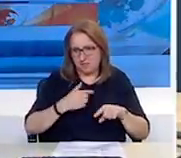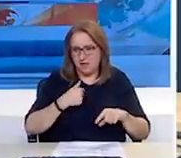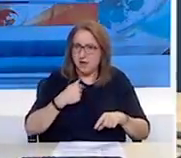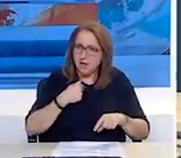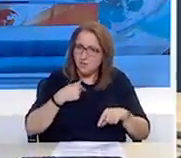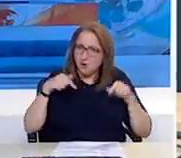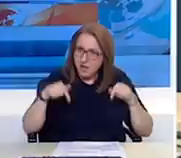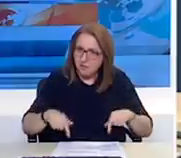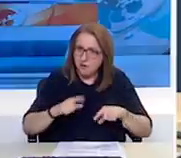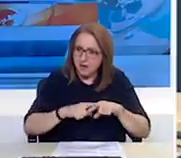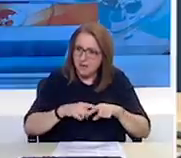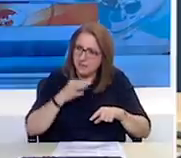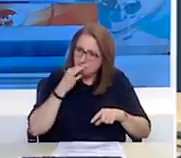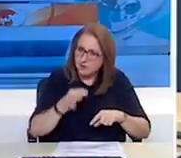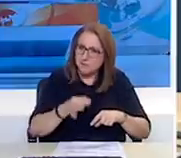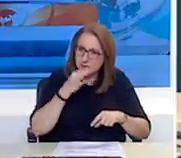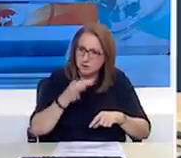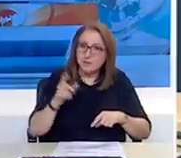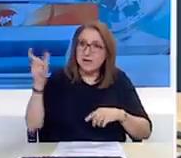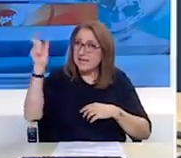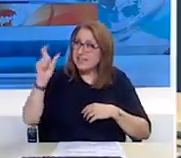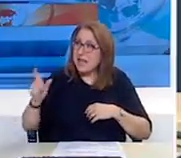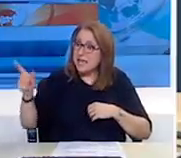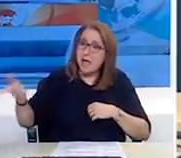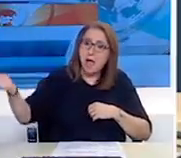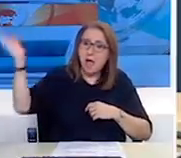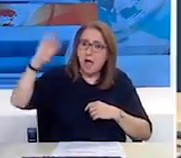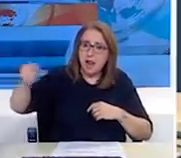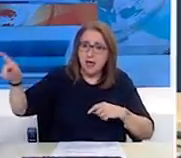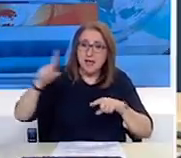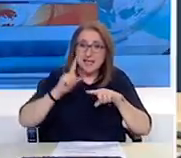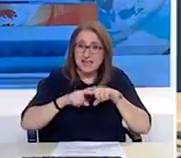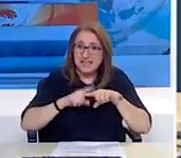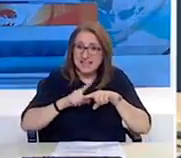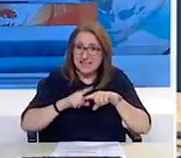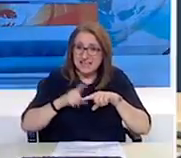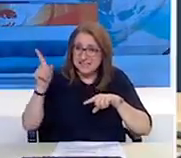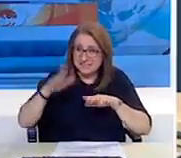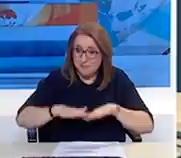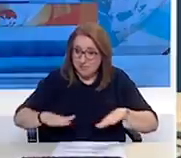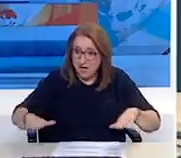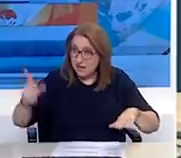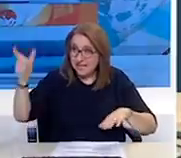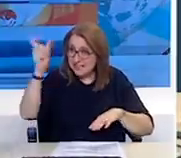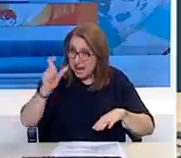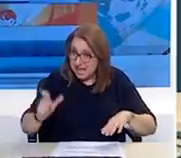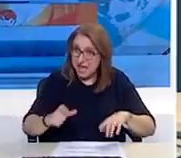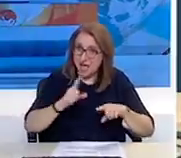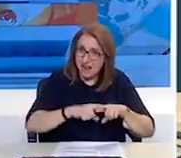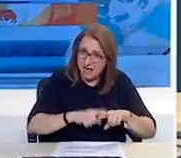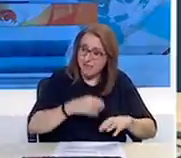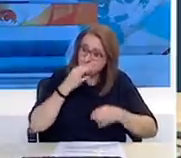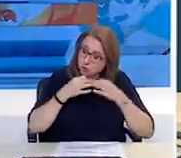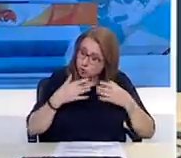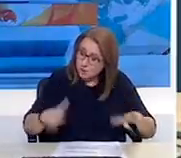τονίσει και βγήκαν και άλλα δεδομένα και από την Ιταλία ότι η νόσος είναι εξαιρετικά ήπια στα μικρά παιδιά. Αυτό είναι το πρώτο, νομίζω,